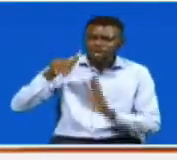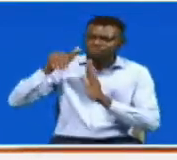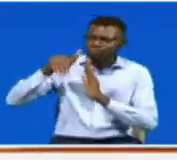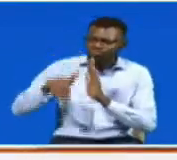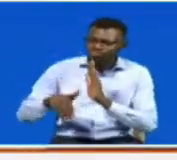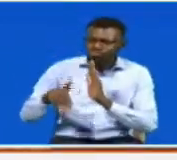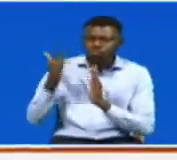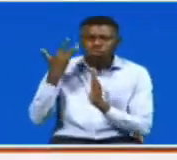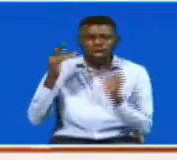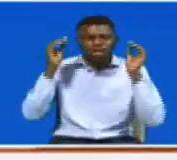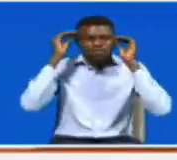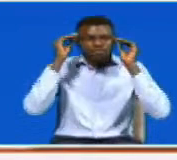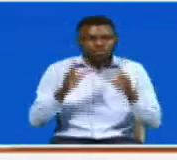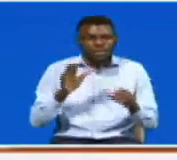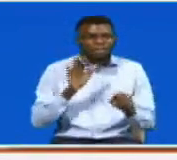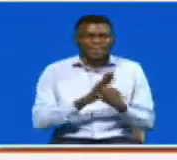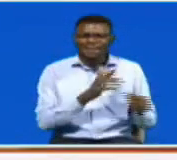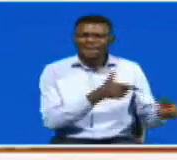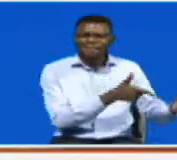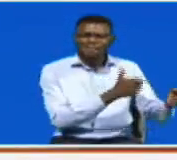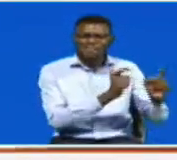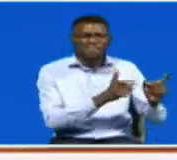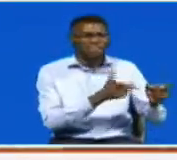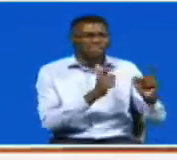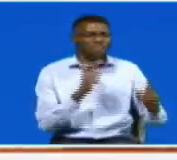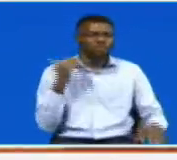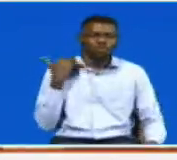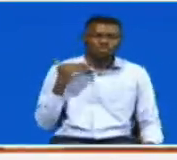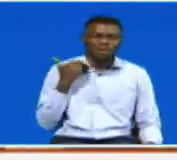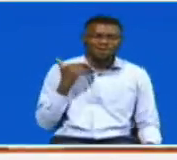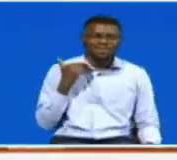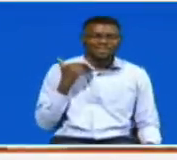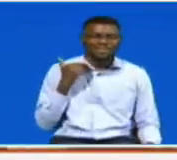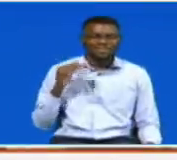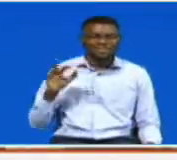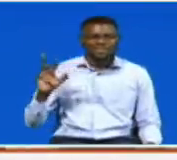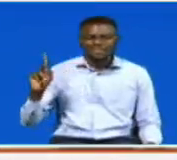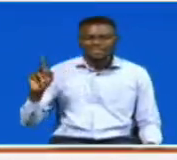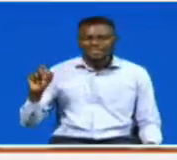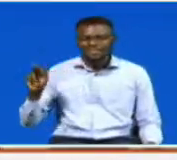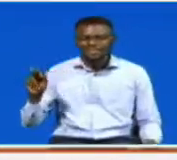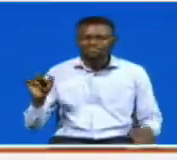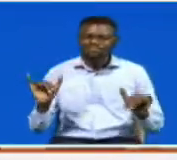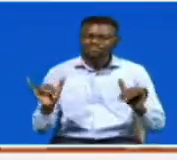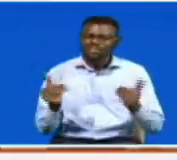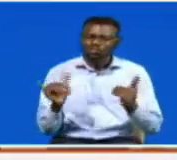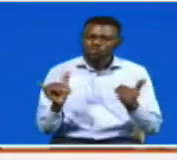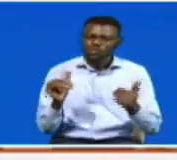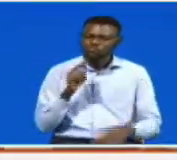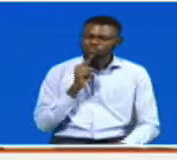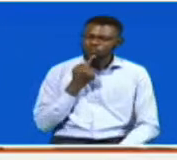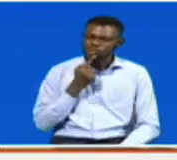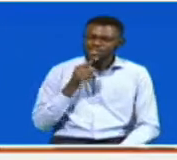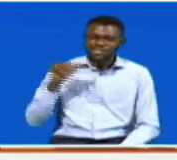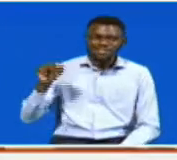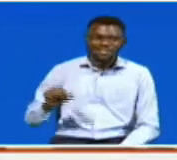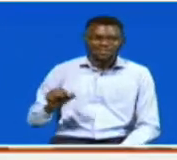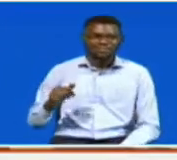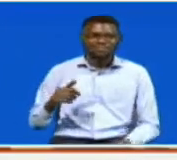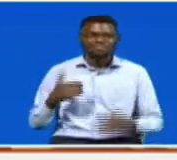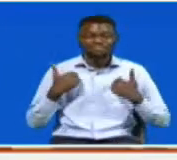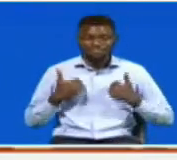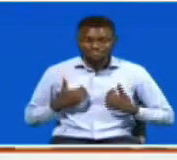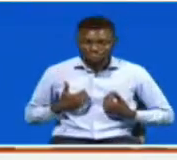baada ya wanafunzi kadhaa kupigwa risasi na wajangili. Nikiripotia runinga ya KTN News nikiwa Kaptiri Turkana Kusini. Mimi